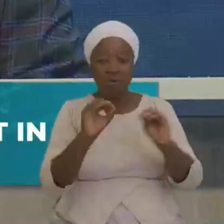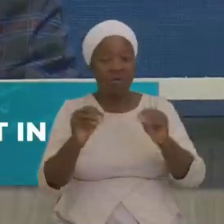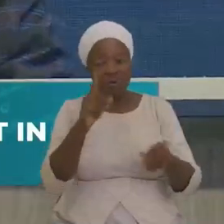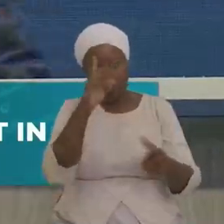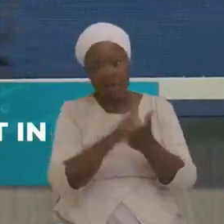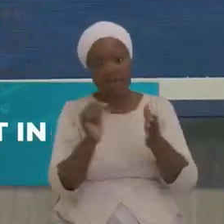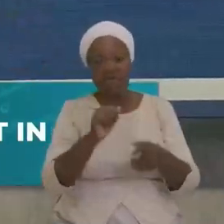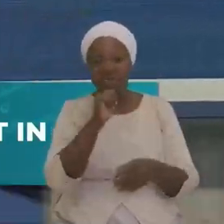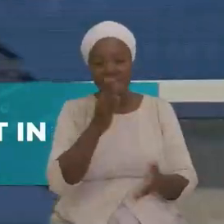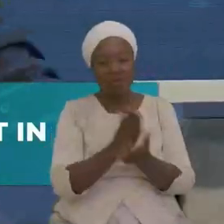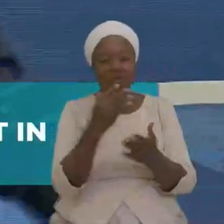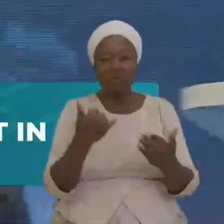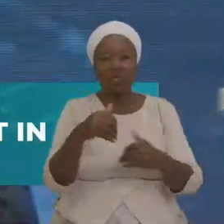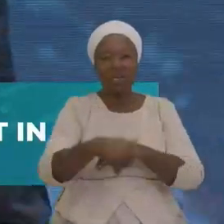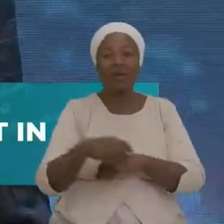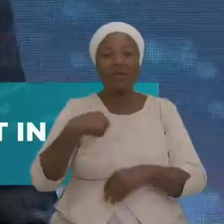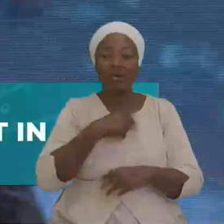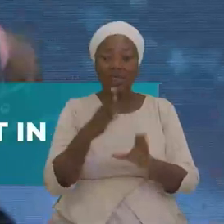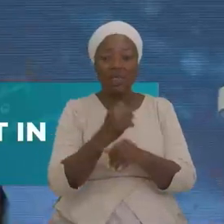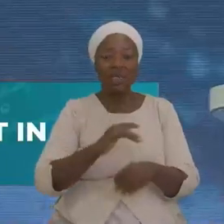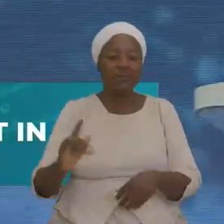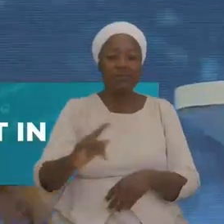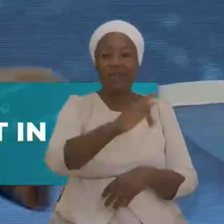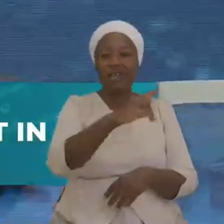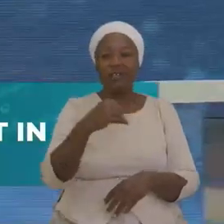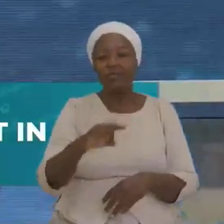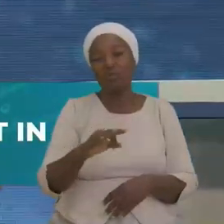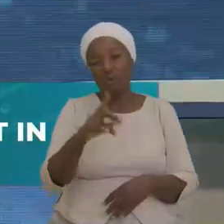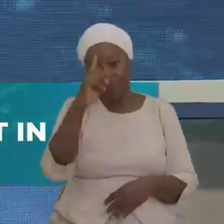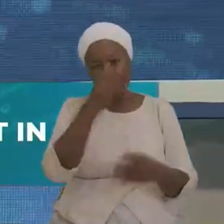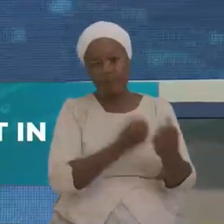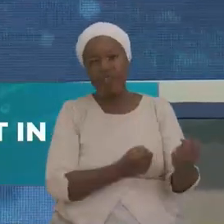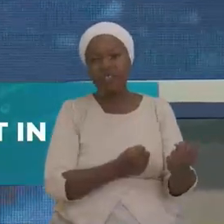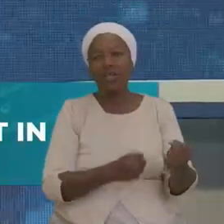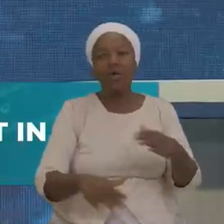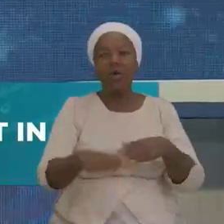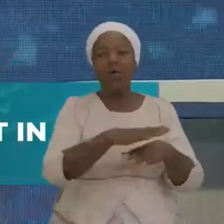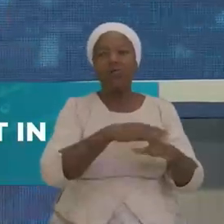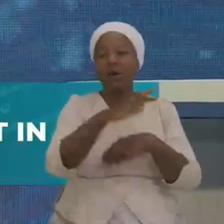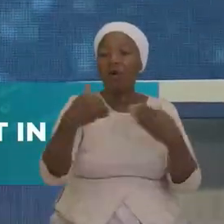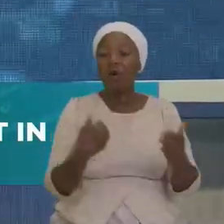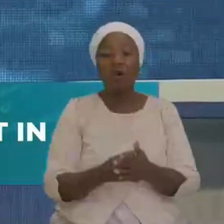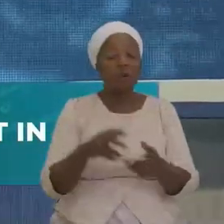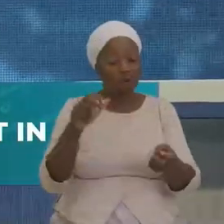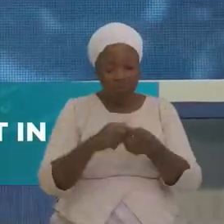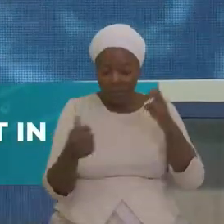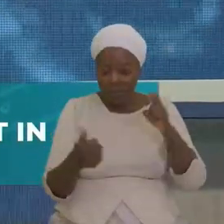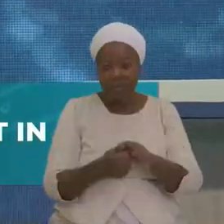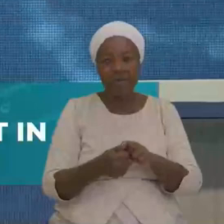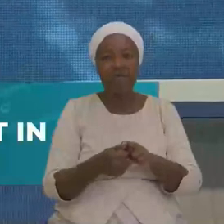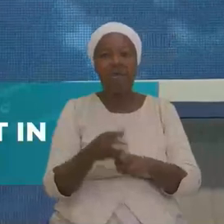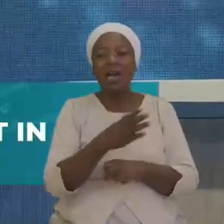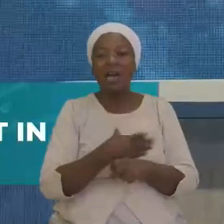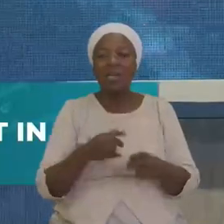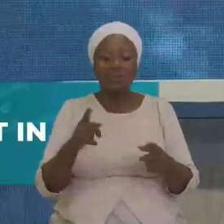Toutes les obstacles d'incrédulité ne vous empêcheront pas. Nous prenons l'envol de la foi